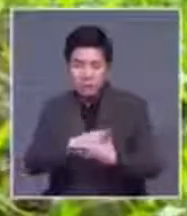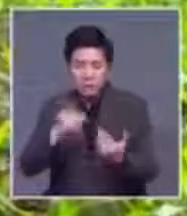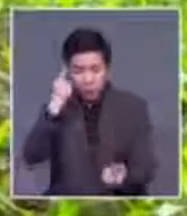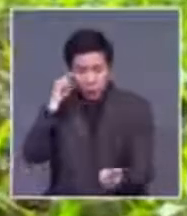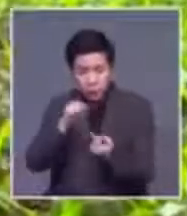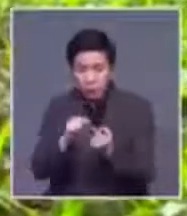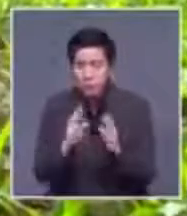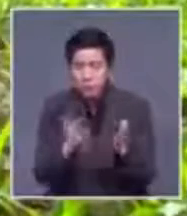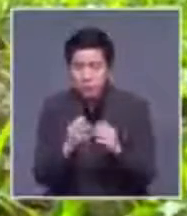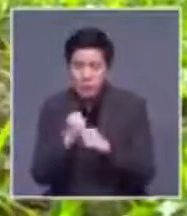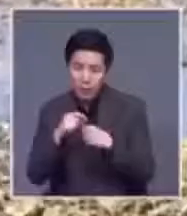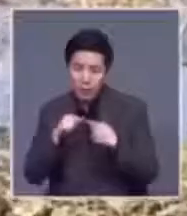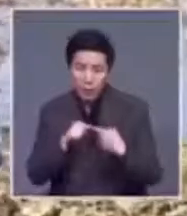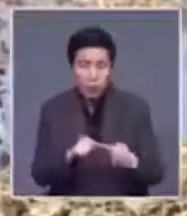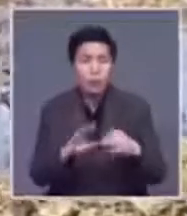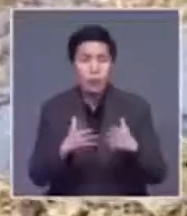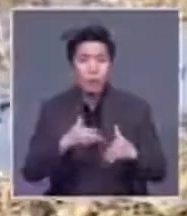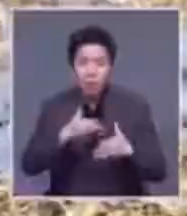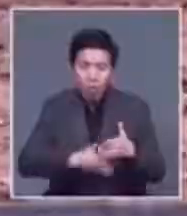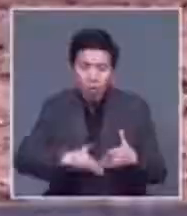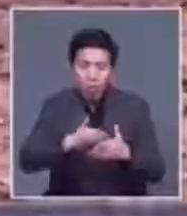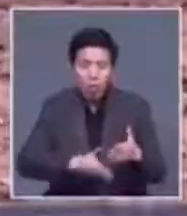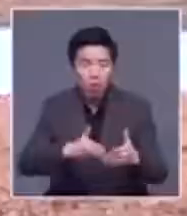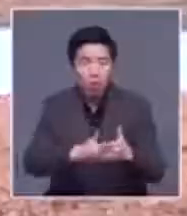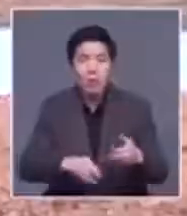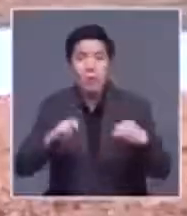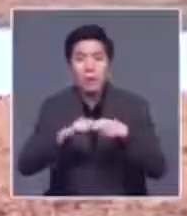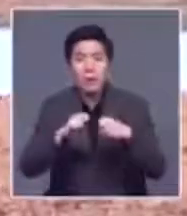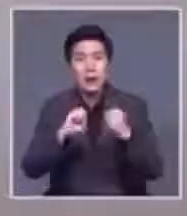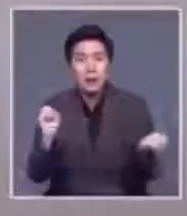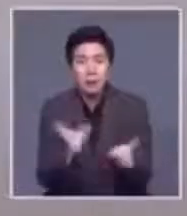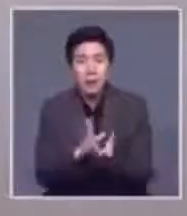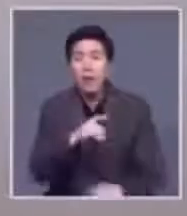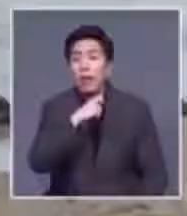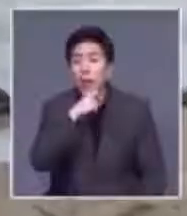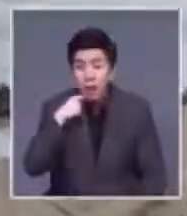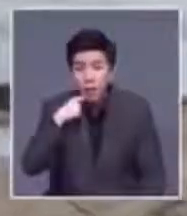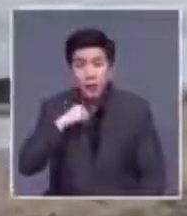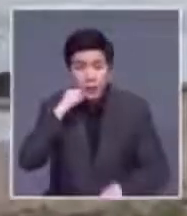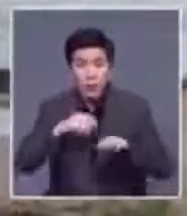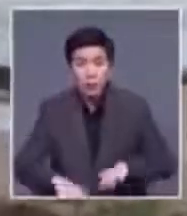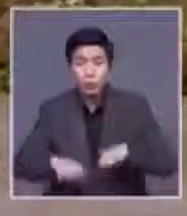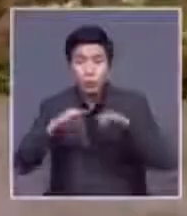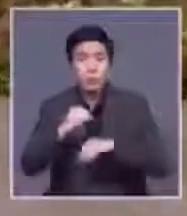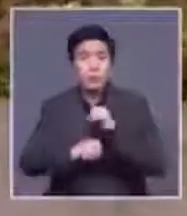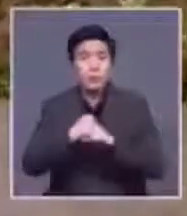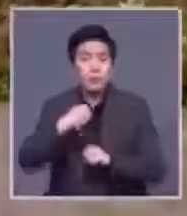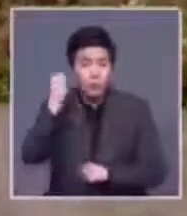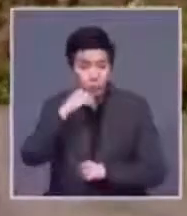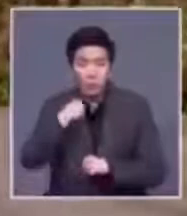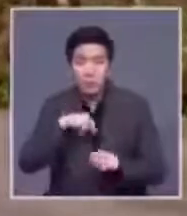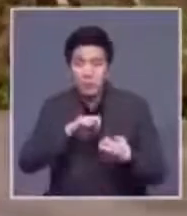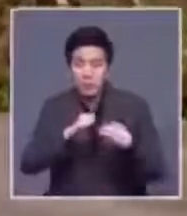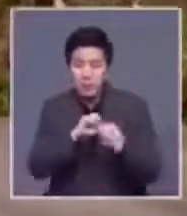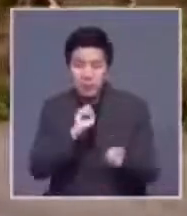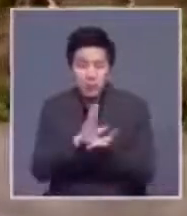ความต่อเนื่องและเป้าหมายที่ชัดเจนส่งผลให้เกิดปัญหาภัยแล้งน้ำท่วมขึ้นหลายพื้นที่ทุกปีก่อให้เกิดความเสียหายอย่างมาก